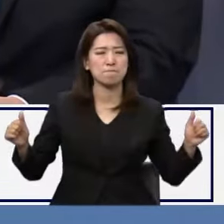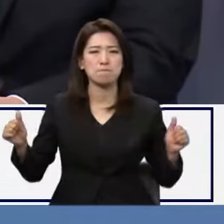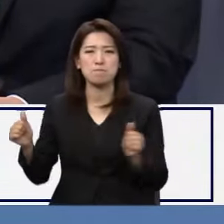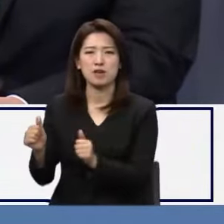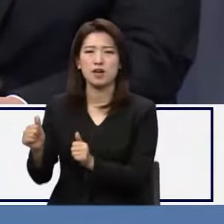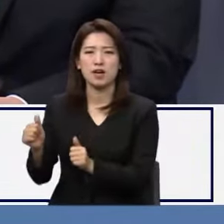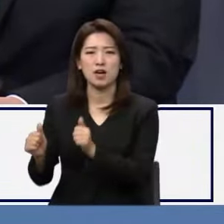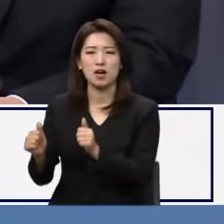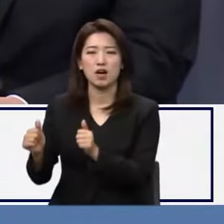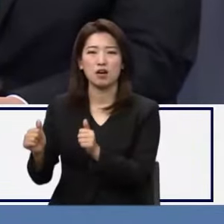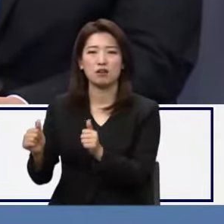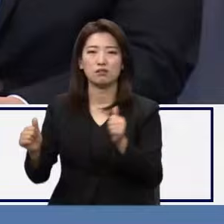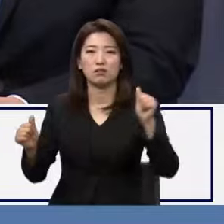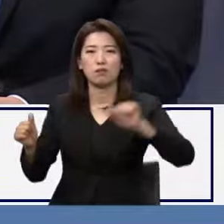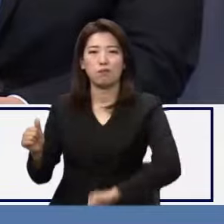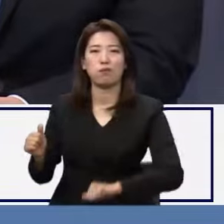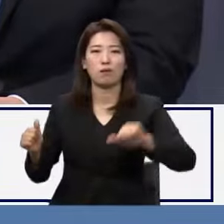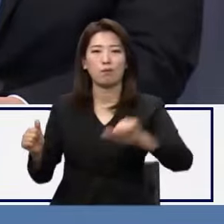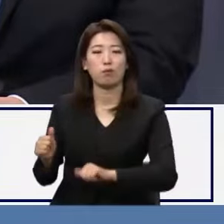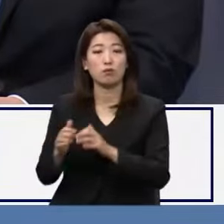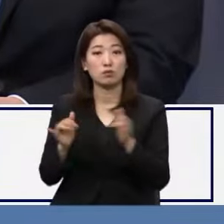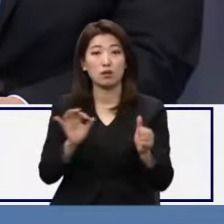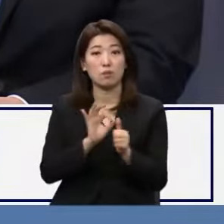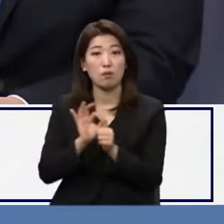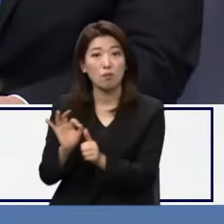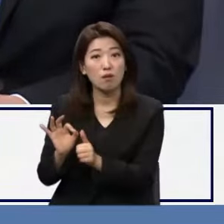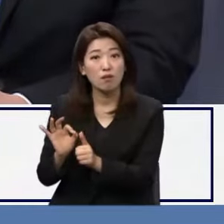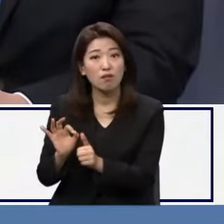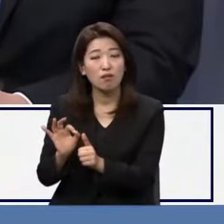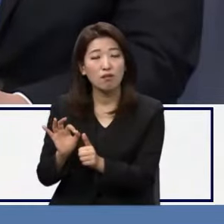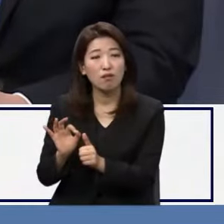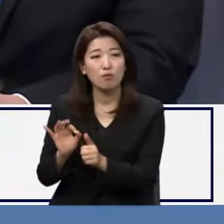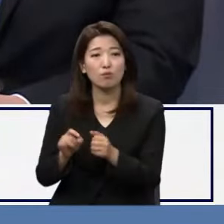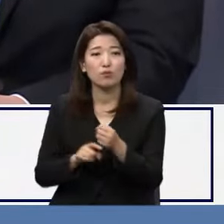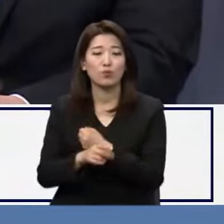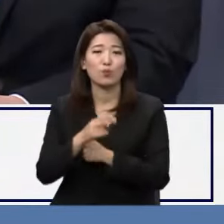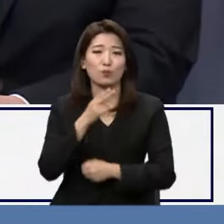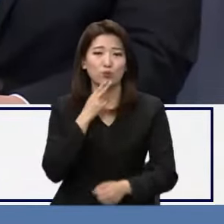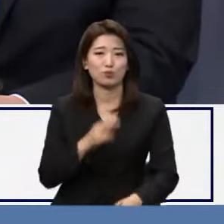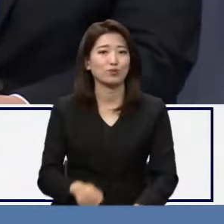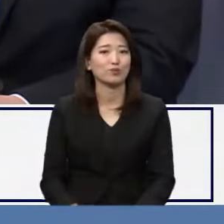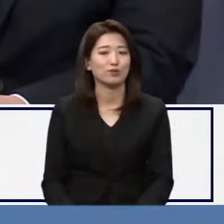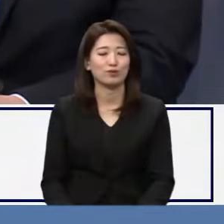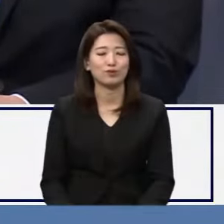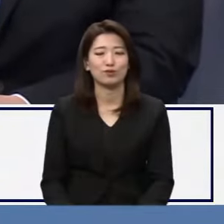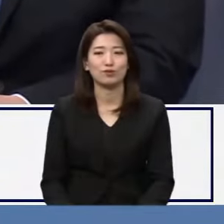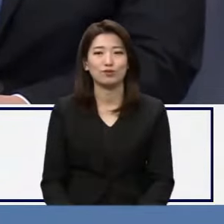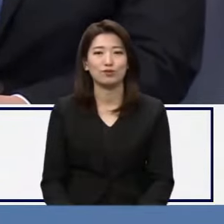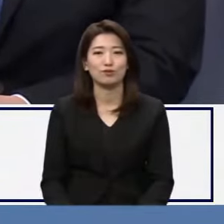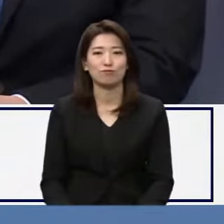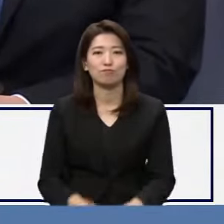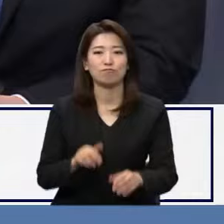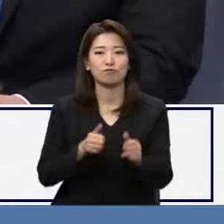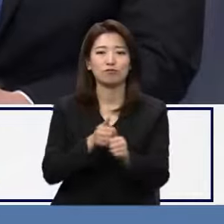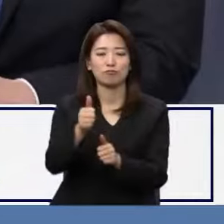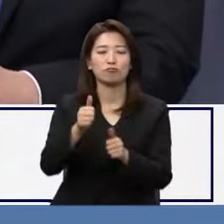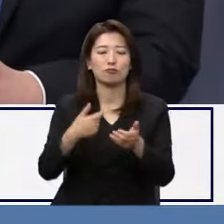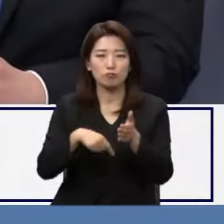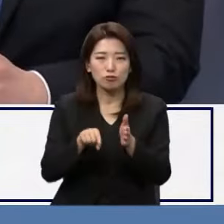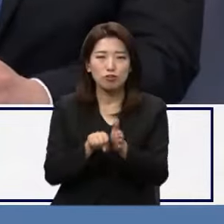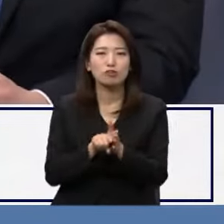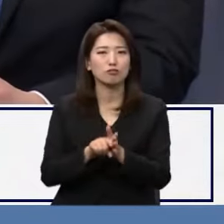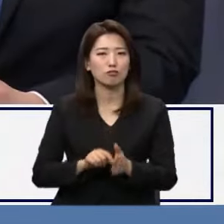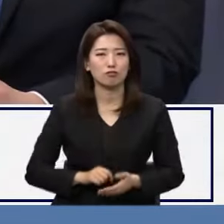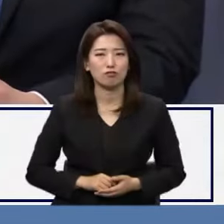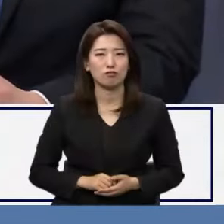일방적으로지는 분들을 공천하면 사실 그거는 저희가 그동안 공원에 왔던이기는 공천이 아니지 않겠습니까 그렇기 때문에이기는